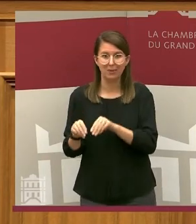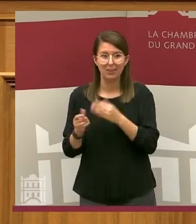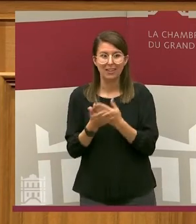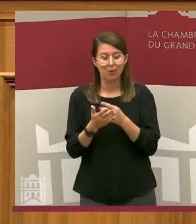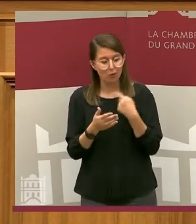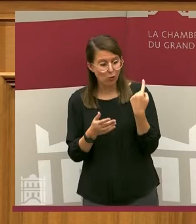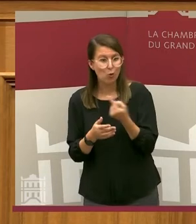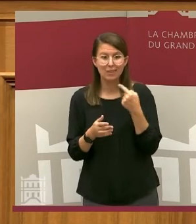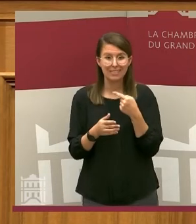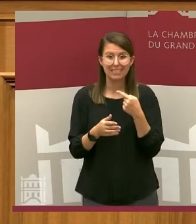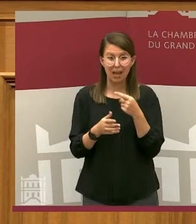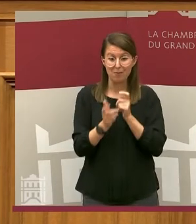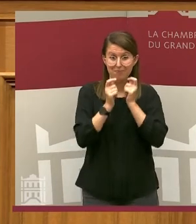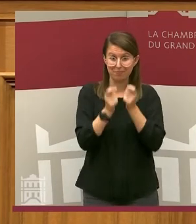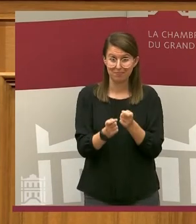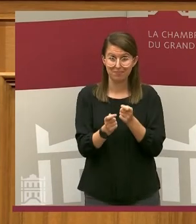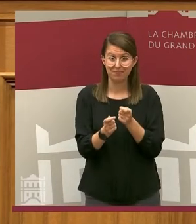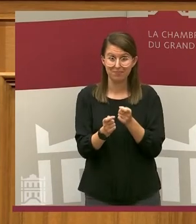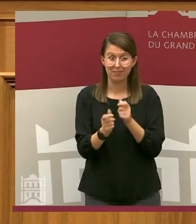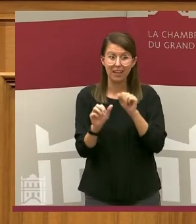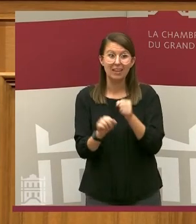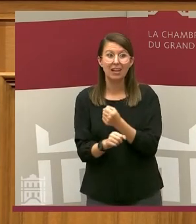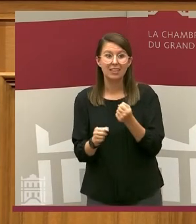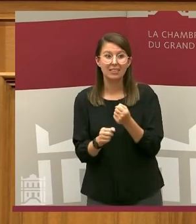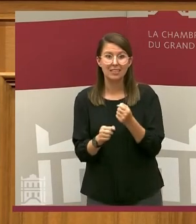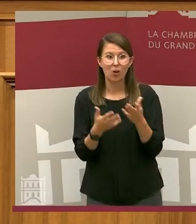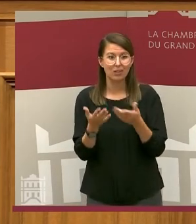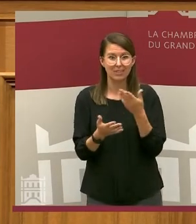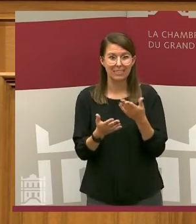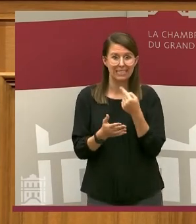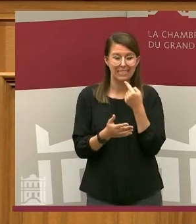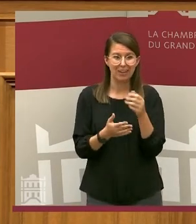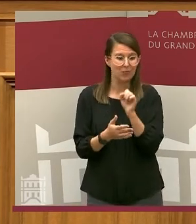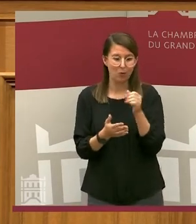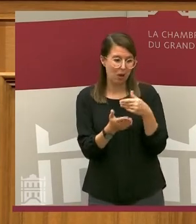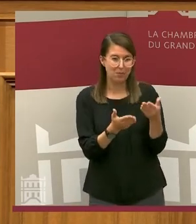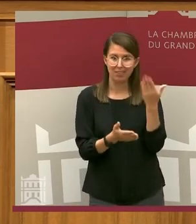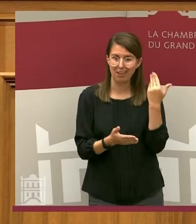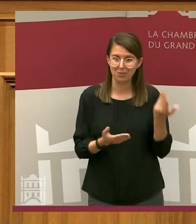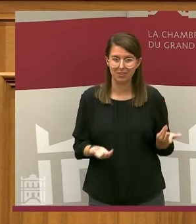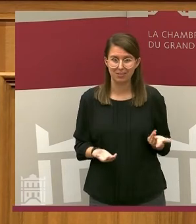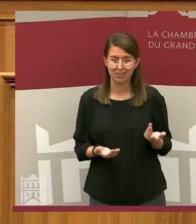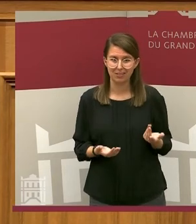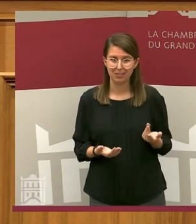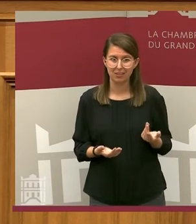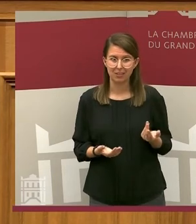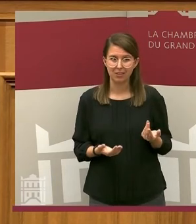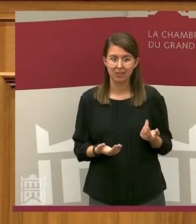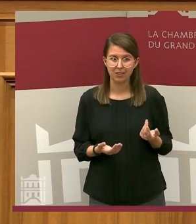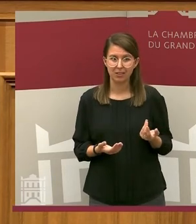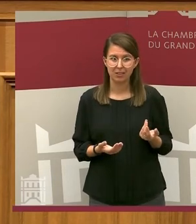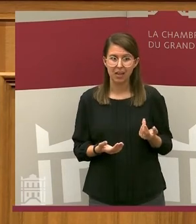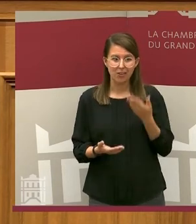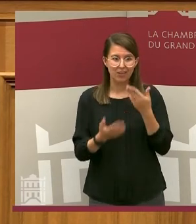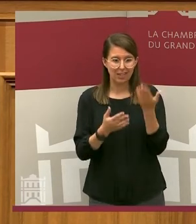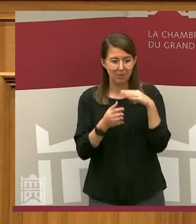Propos gemacht hat, auch nicht mehr ganz nachvollziehen. Außer Es wäre eine Detailfrage